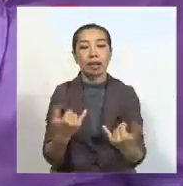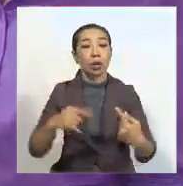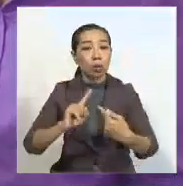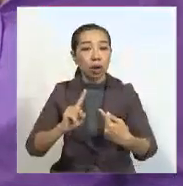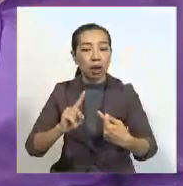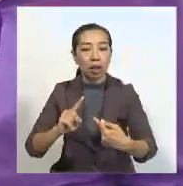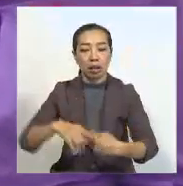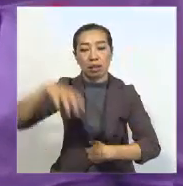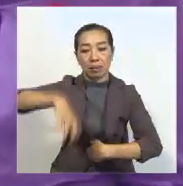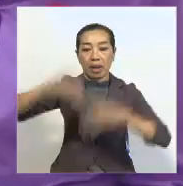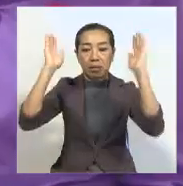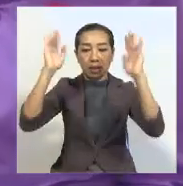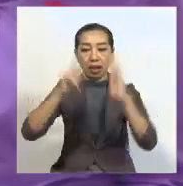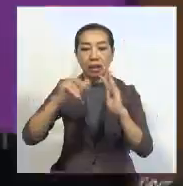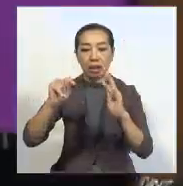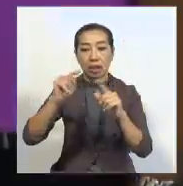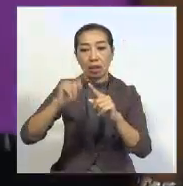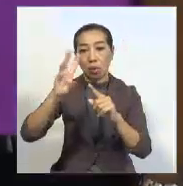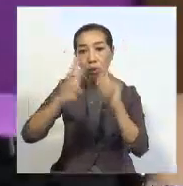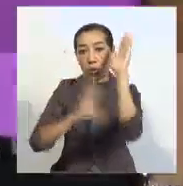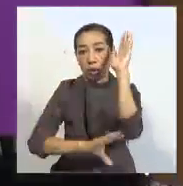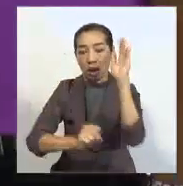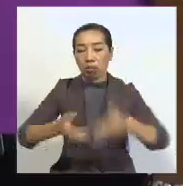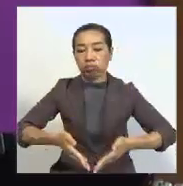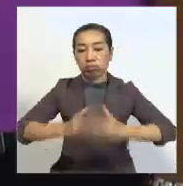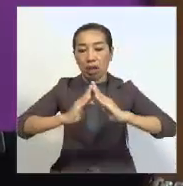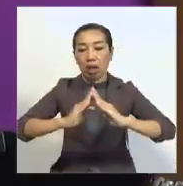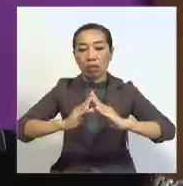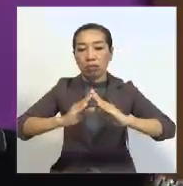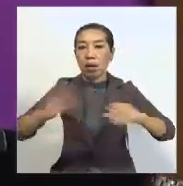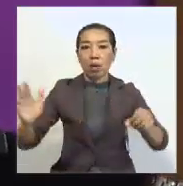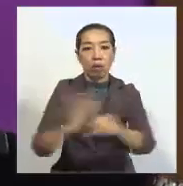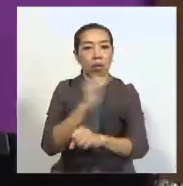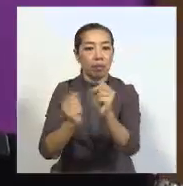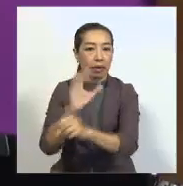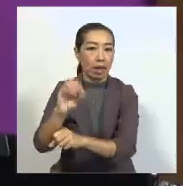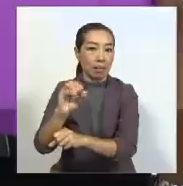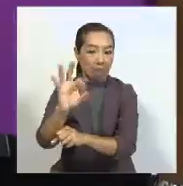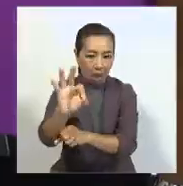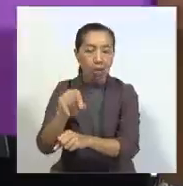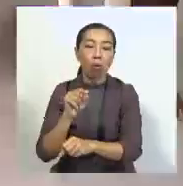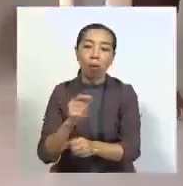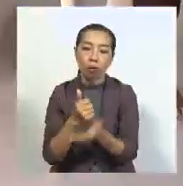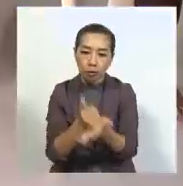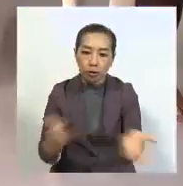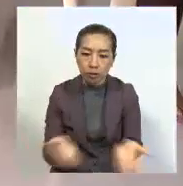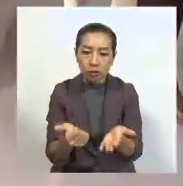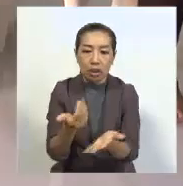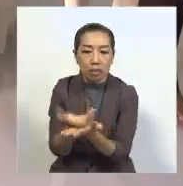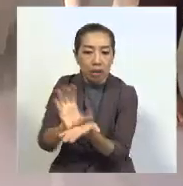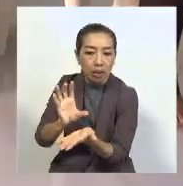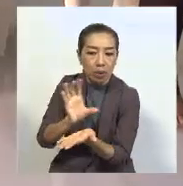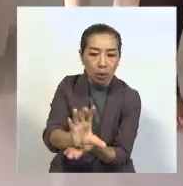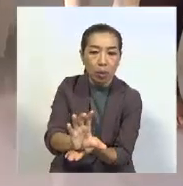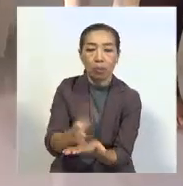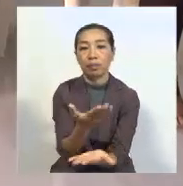59ของสำนักประชาสัมพันธ์เขต6สงขลาโดยได้รับการสนับสนุนเป็นอย่างดีนะคะไม่ว่าจะเป็นเรื่องของเงินสิ่ง